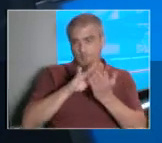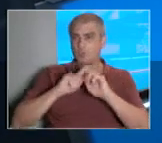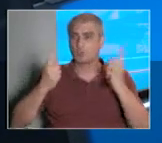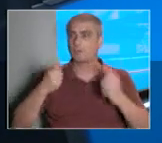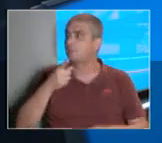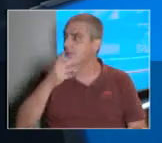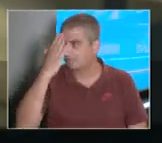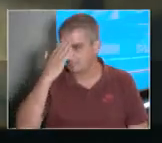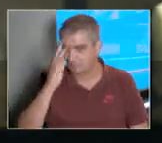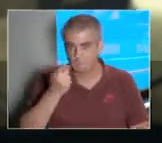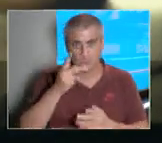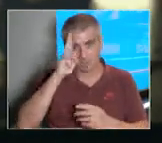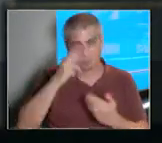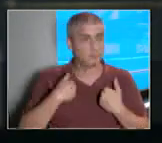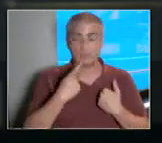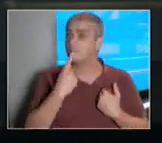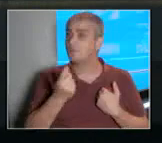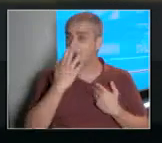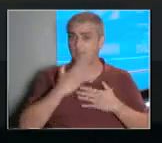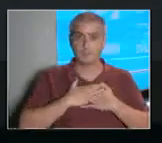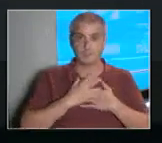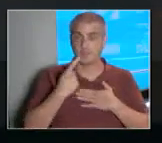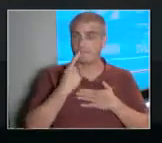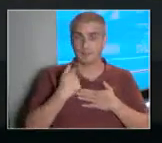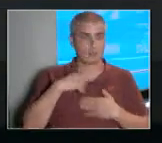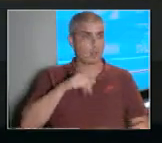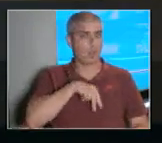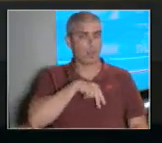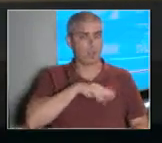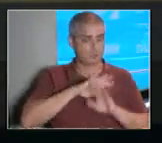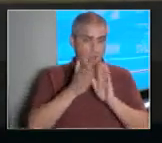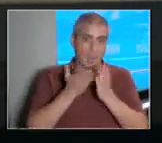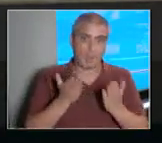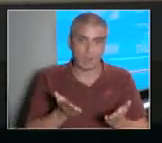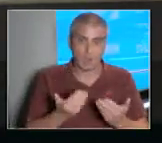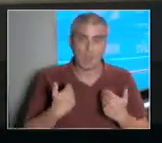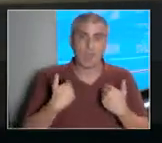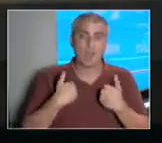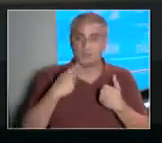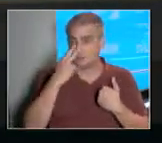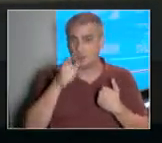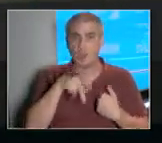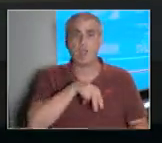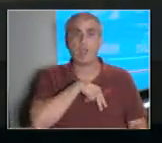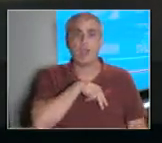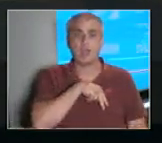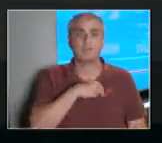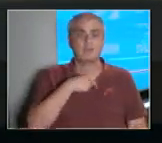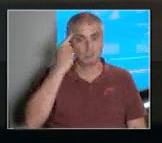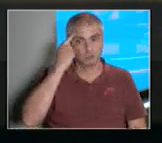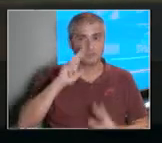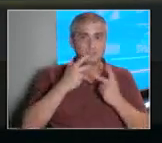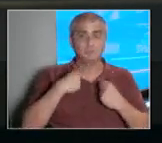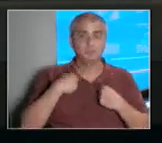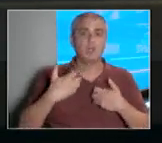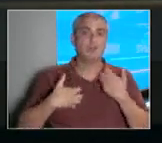אתה מצוי בפרטים של הליכוד. אני יודע לומר לו, מבחינתי, אתה אמרת, אני לוקח אחריות על העסק הזה, אני רואה אותך כאחראי, ולכן אני חושב שהציבור